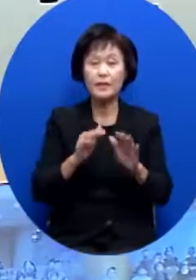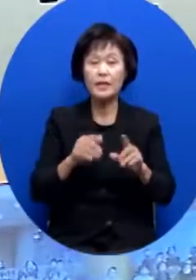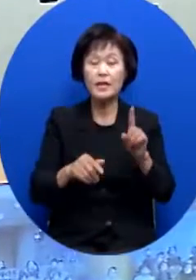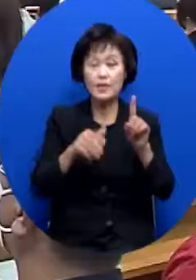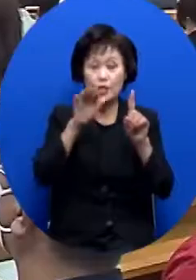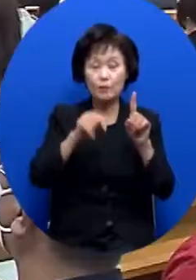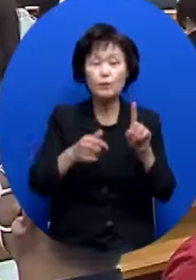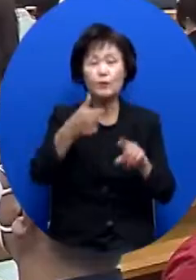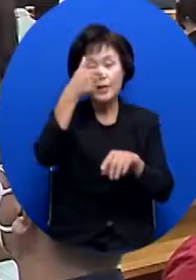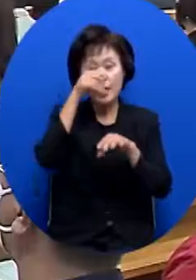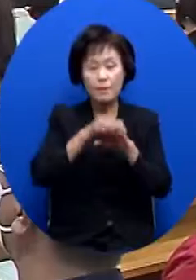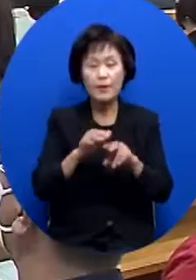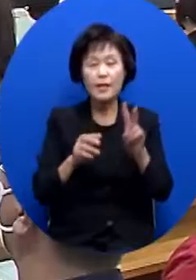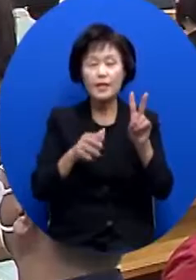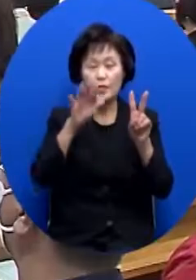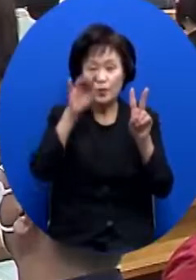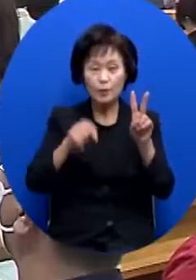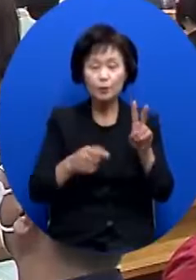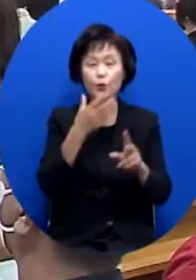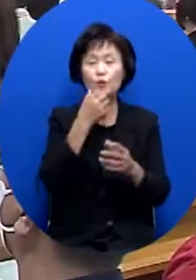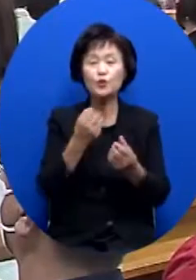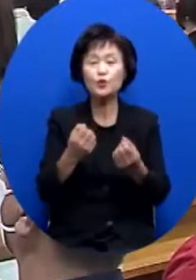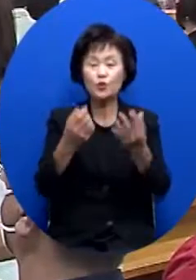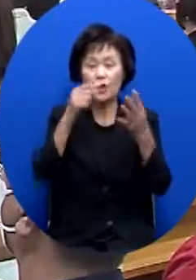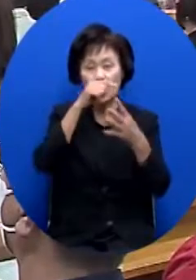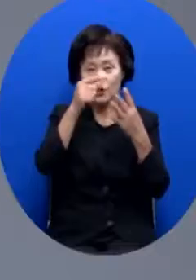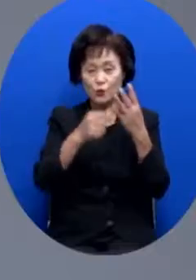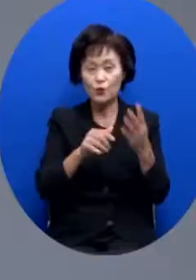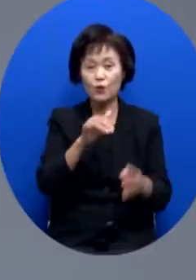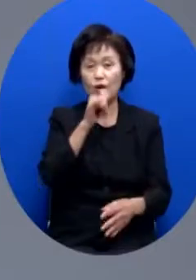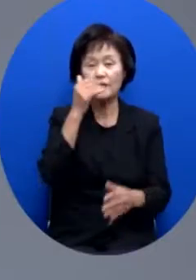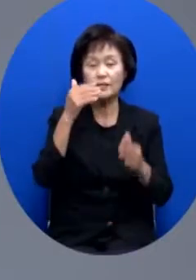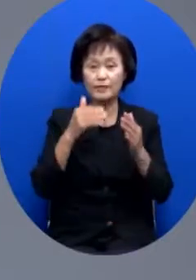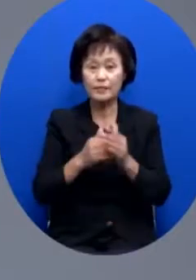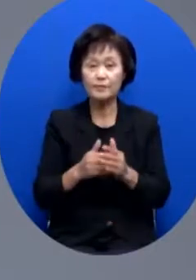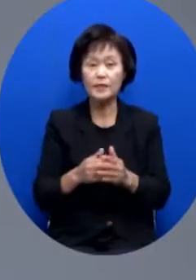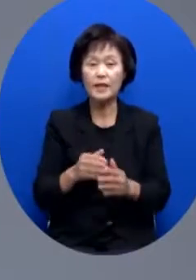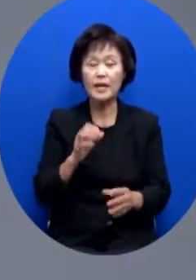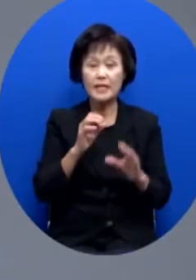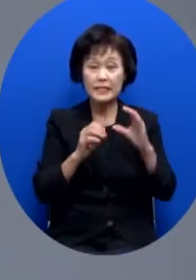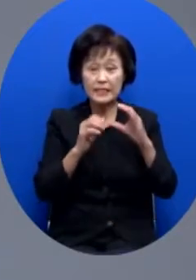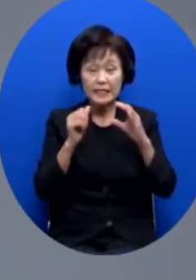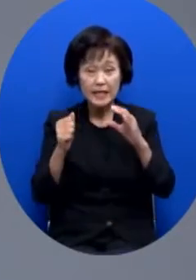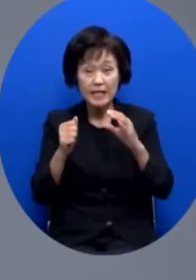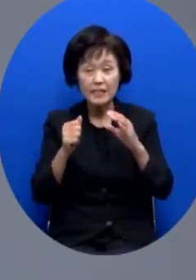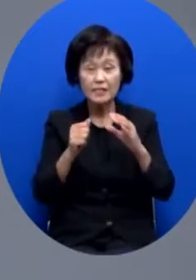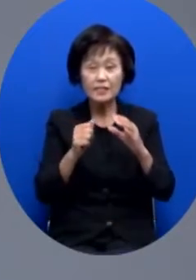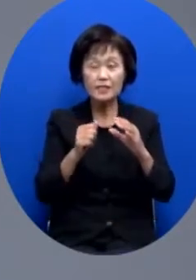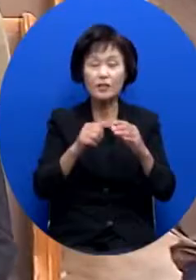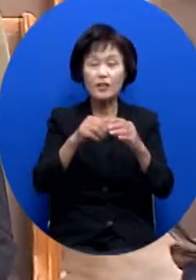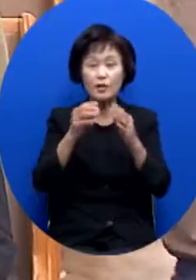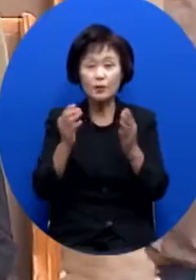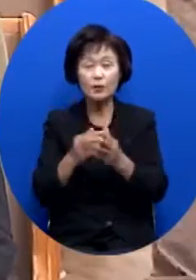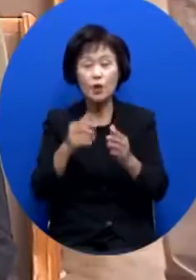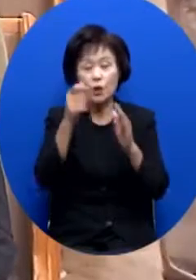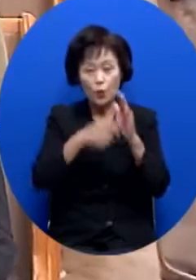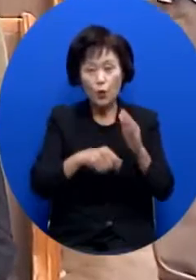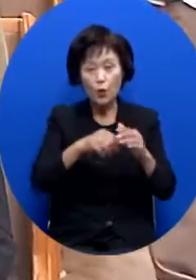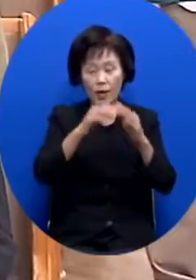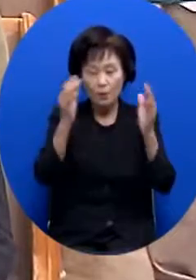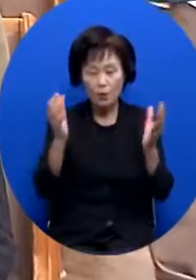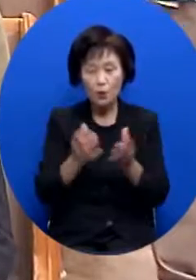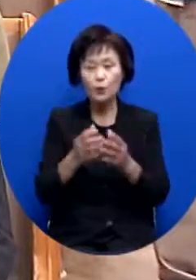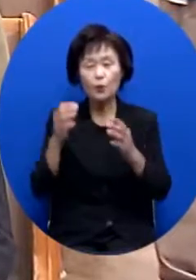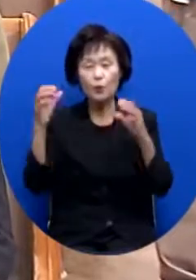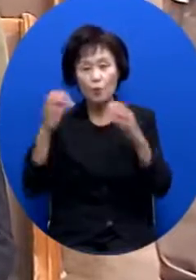2부 축하 순서로 진행됐으며 예장통합총회와 교회협, CTS 기독교 TV 등 교계를 비롯한 각계